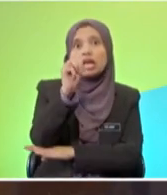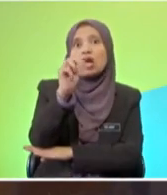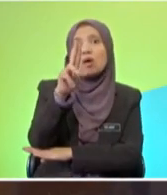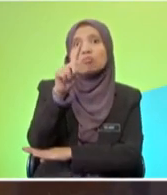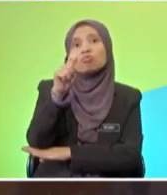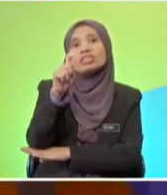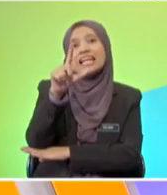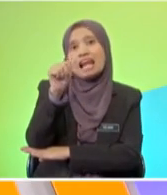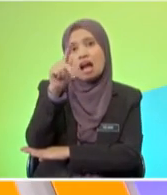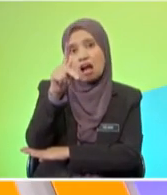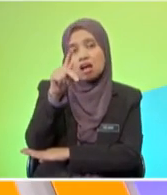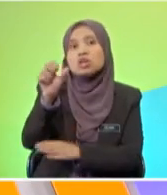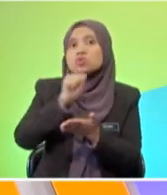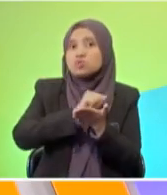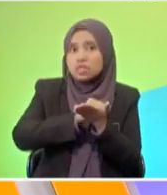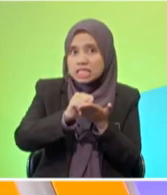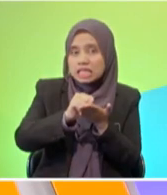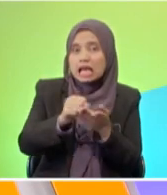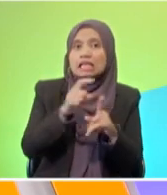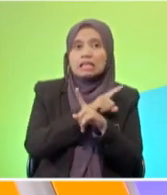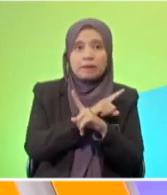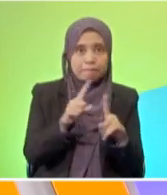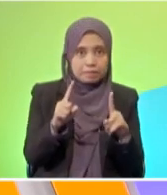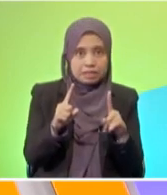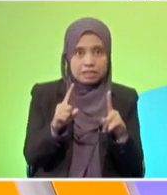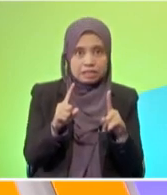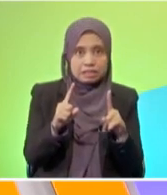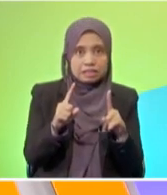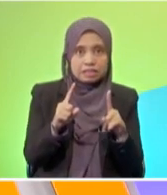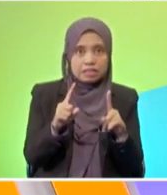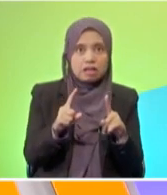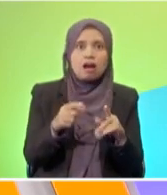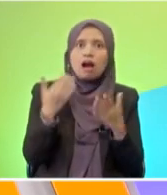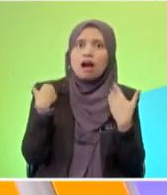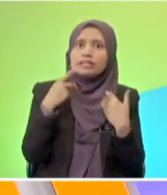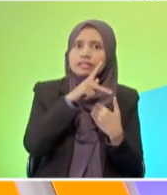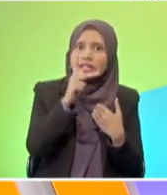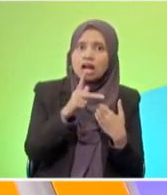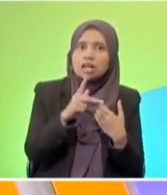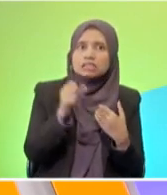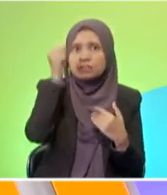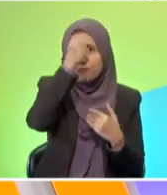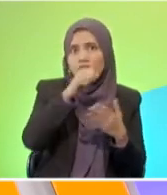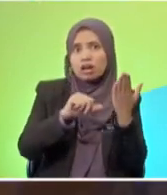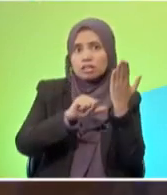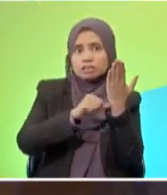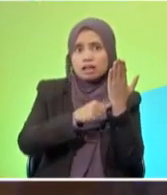dia suci tetapi adakah dia Syifa asal Ai tersebut